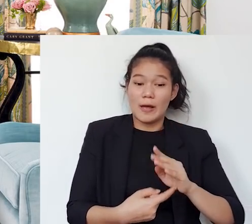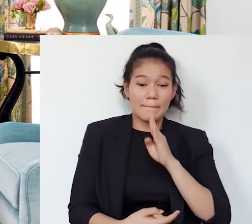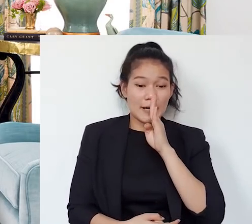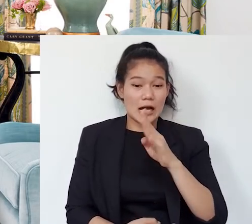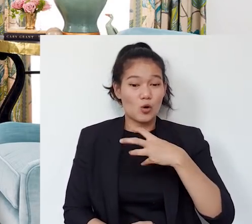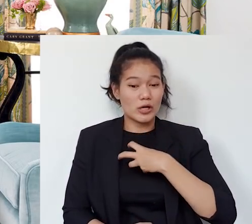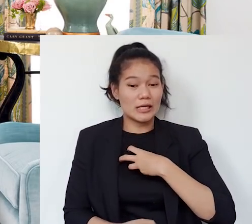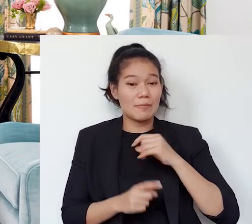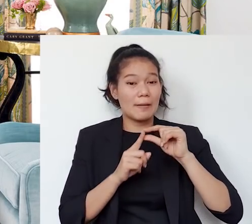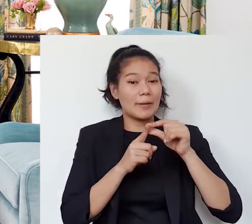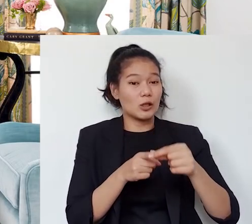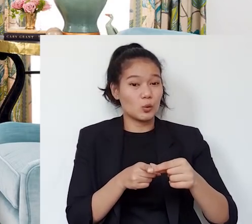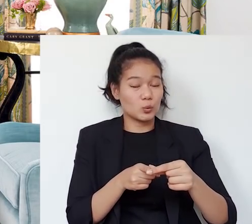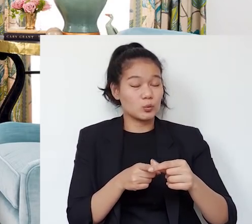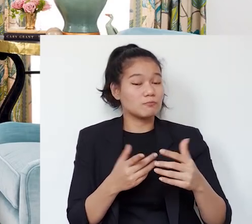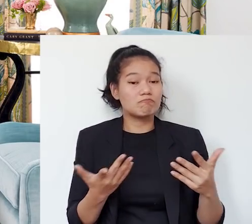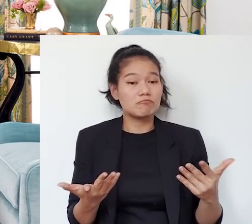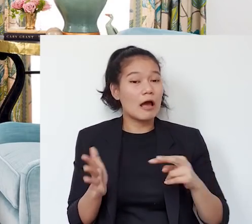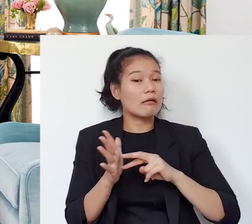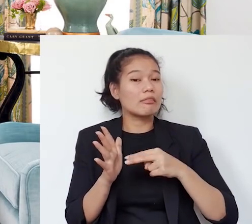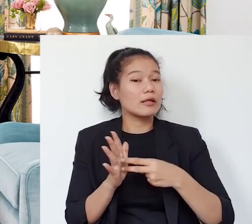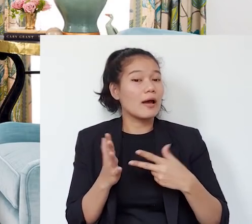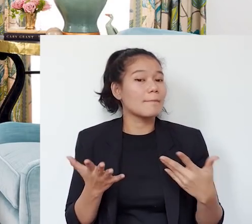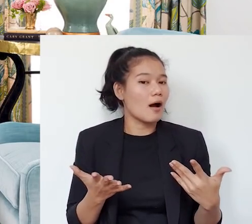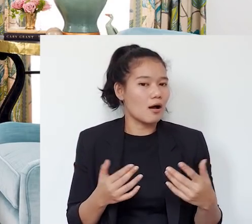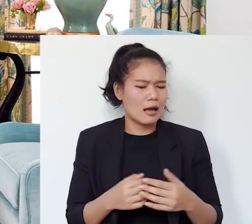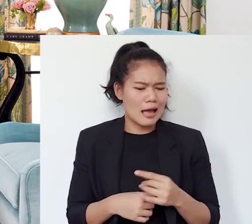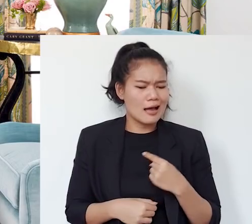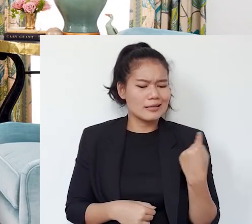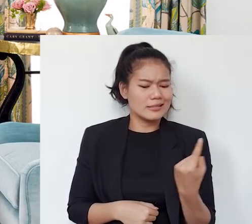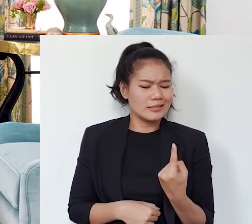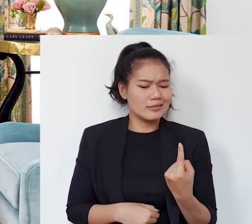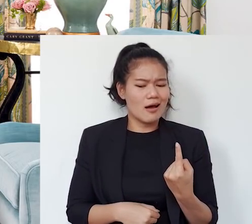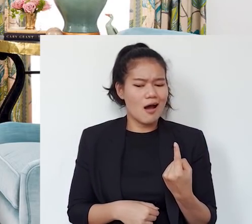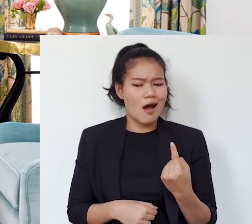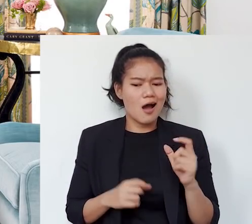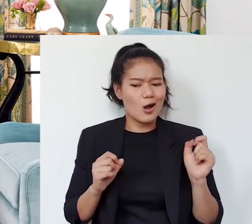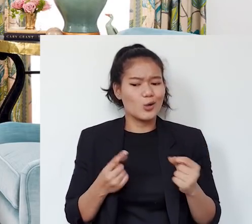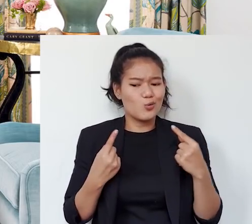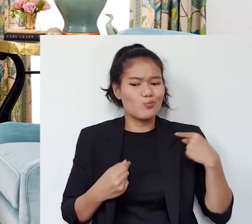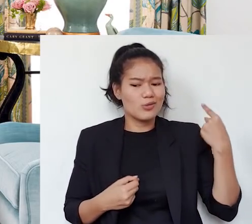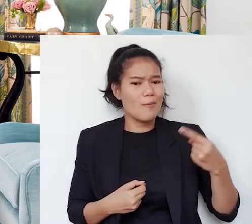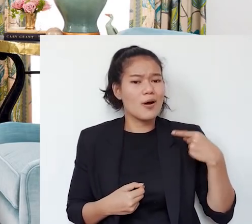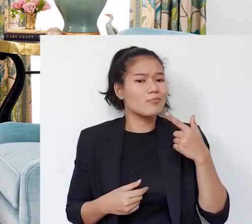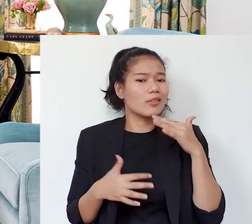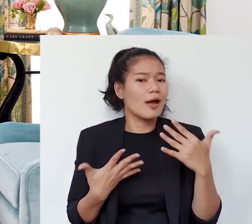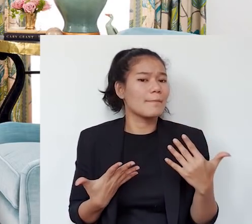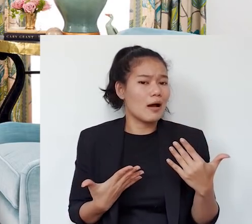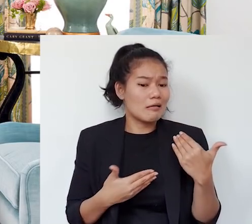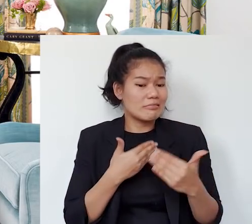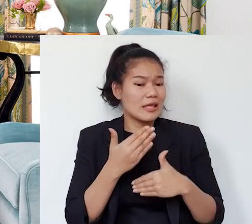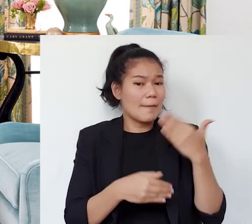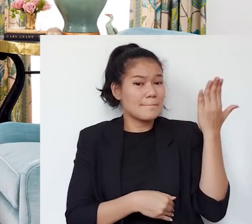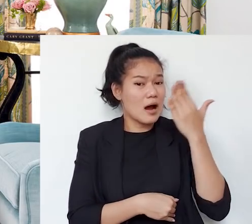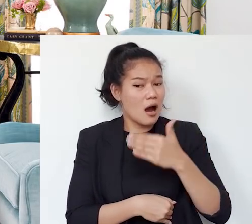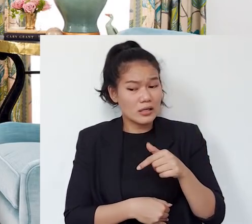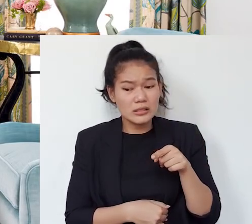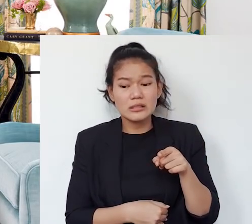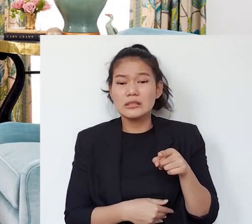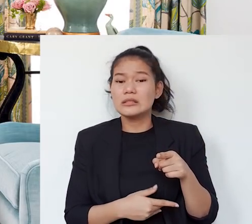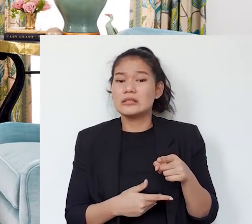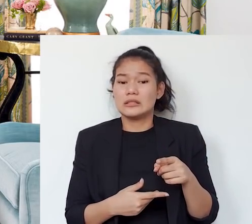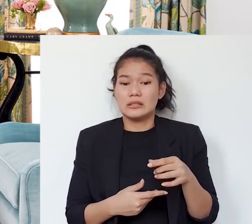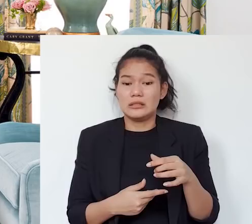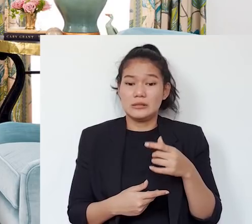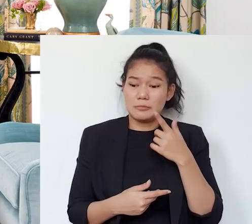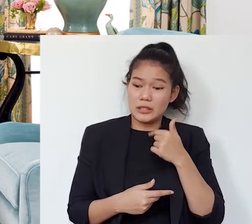iman Petrus? Dan bagaimana keseharian kita? Apakah keseharian kita menjadi keseharian yang